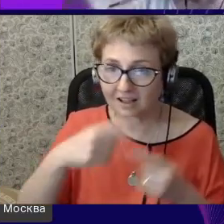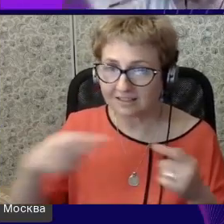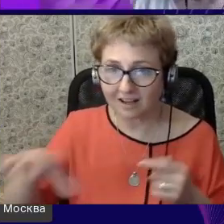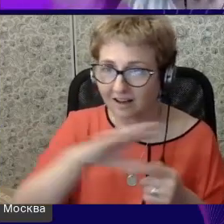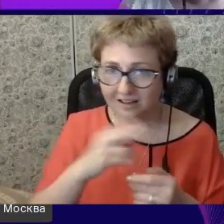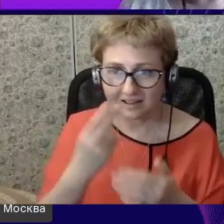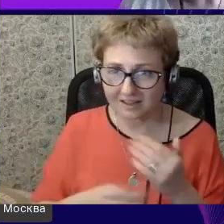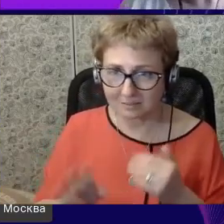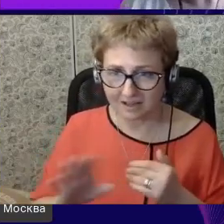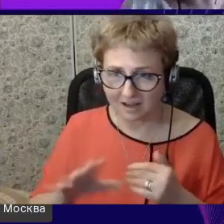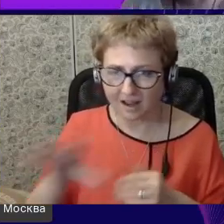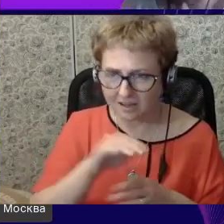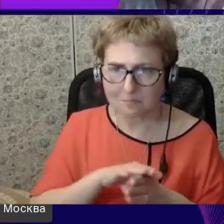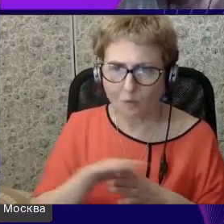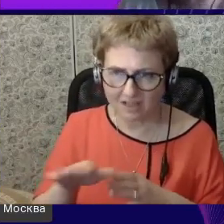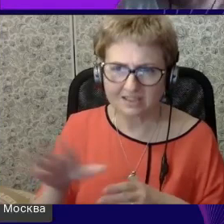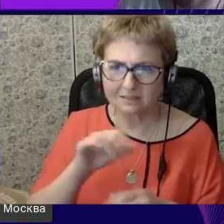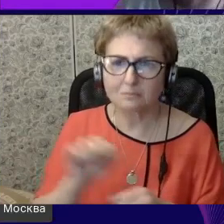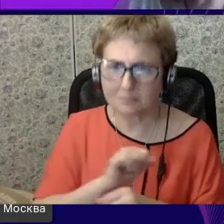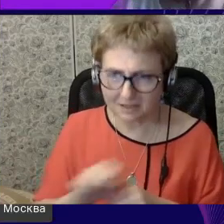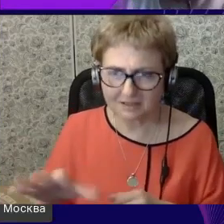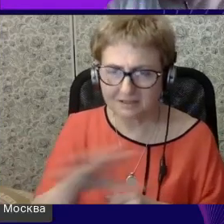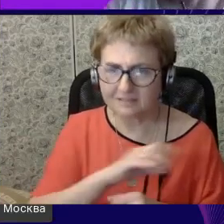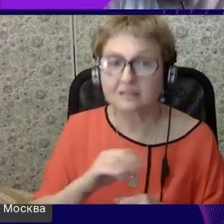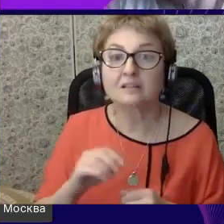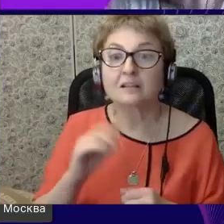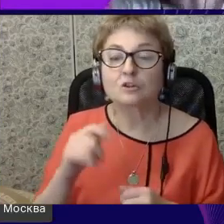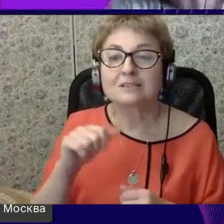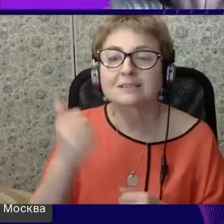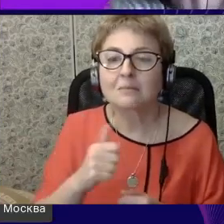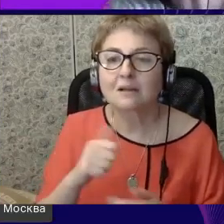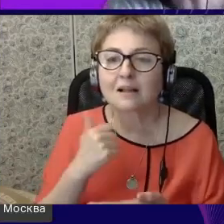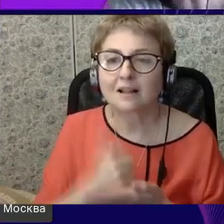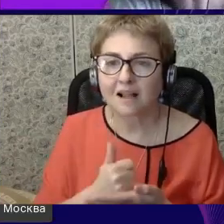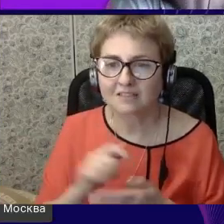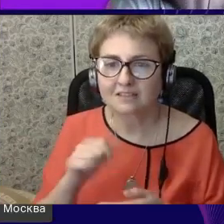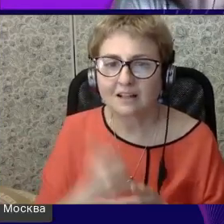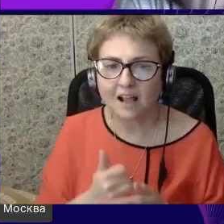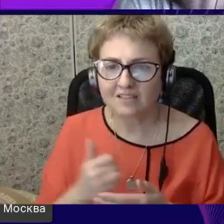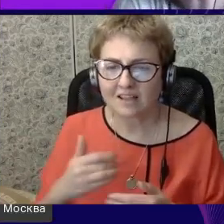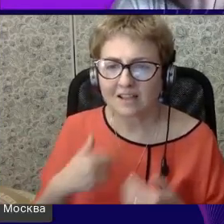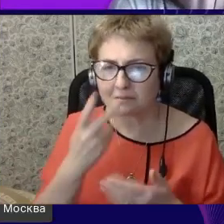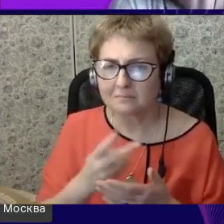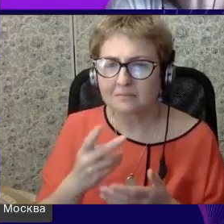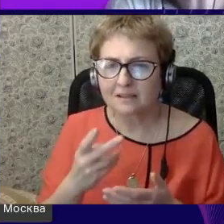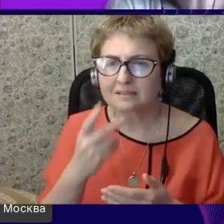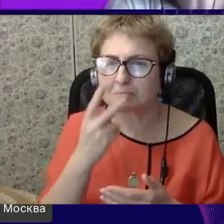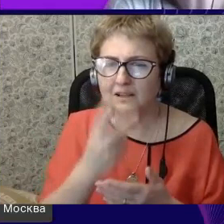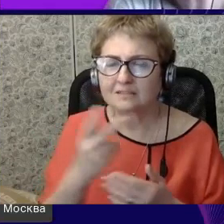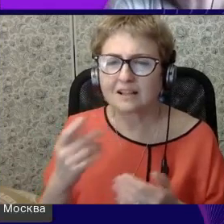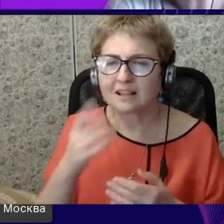как-то ярче, но при этом все остальные, они не проигравшие, они тоже как бы полноценные участники, победители и прочее. Но,